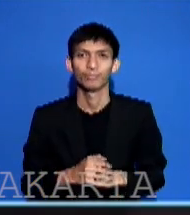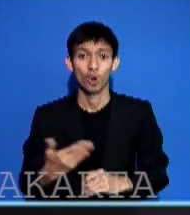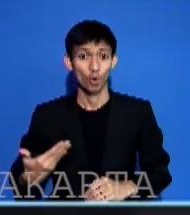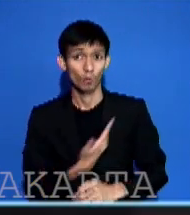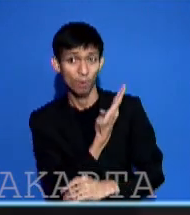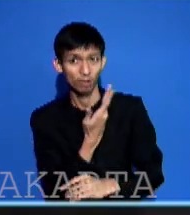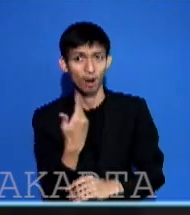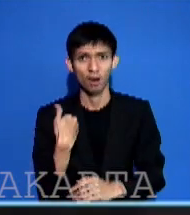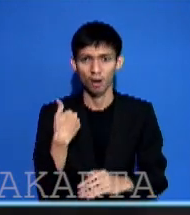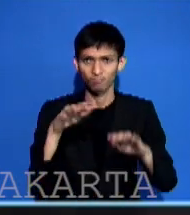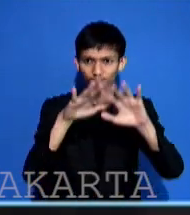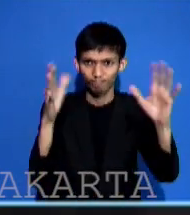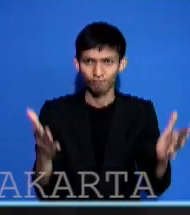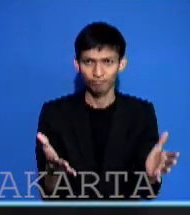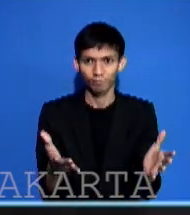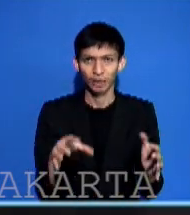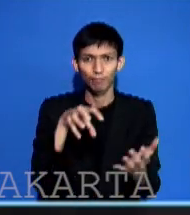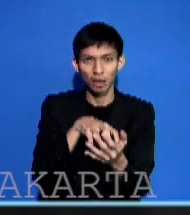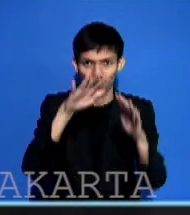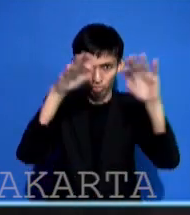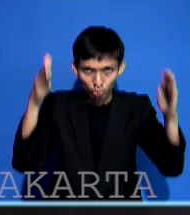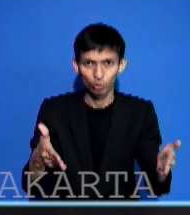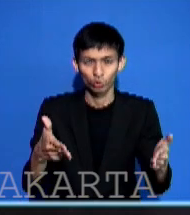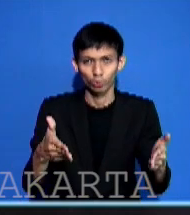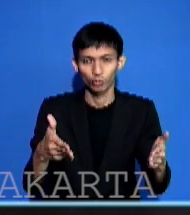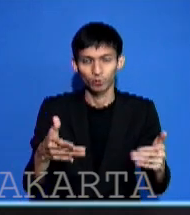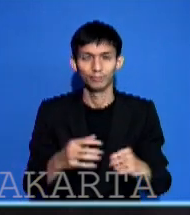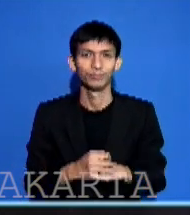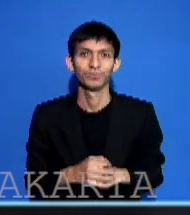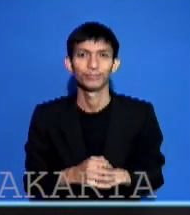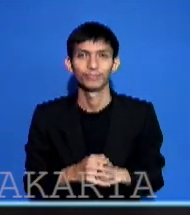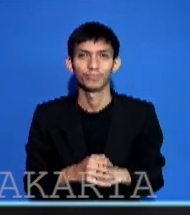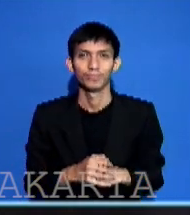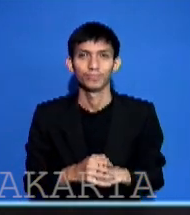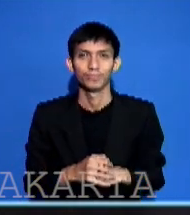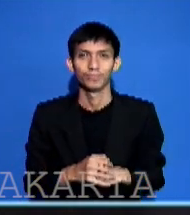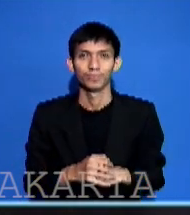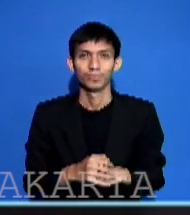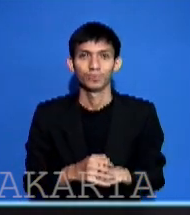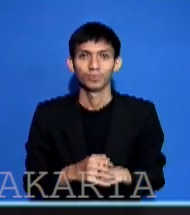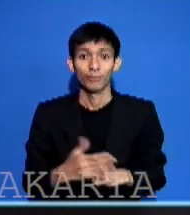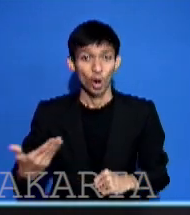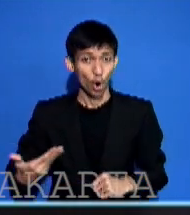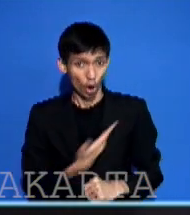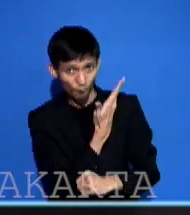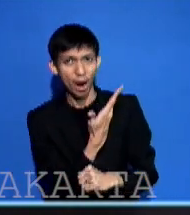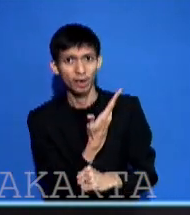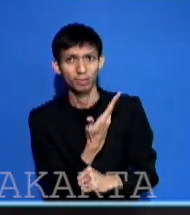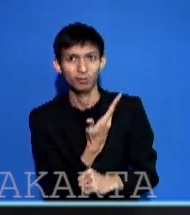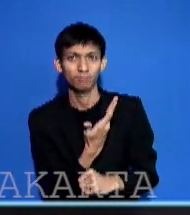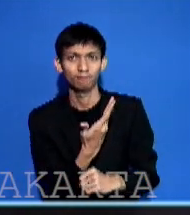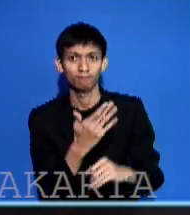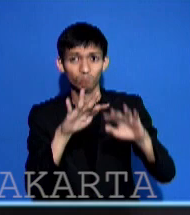sebuah kamar, dan kita menyebut waktu saat itu posisinya korban sedang di sebuah kamar dan